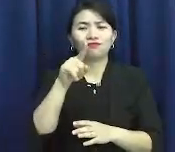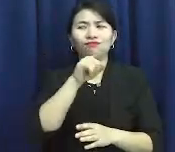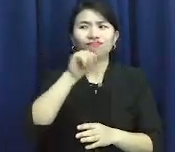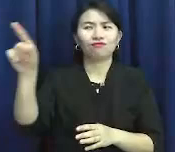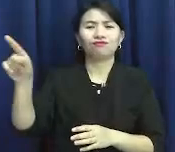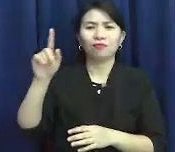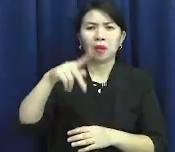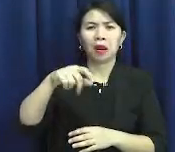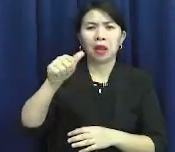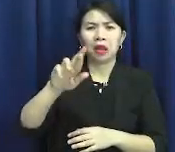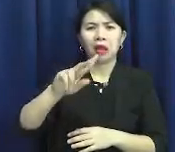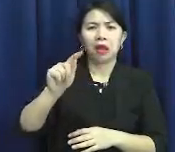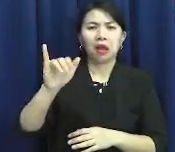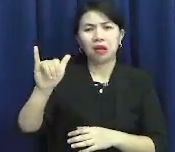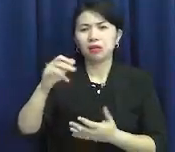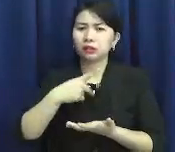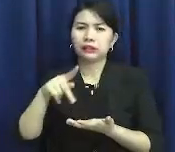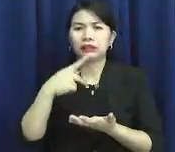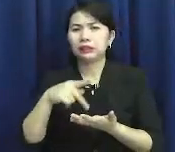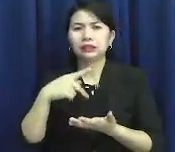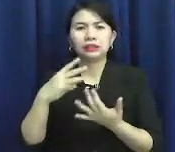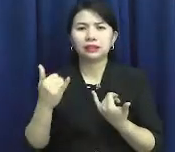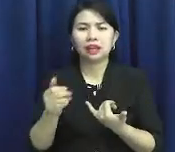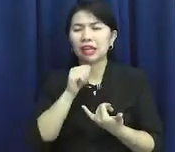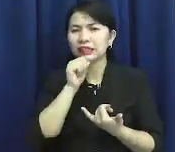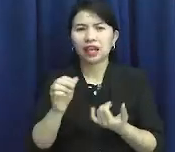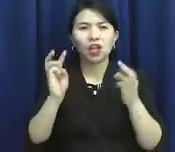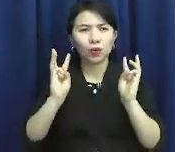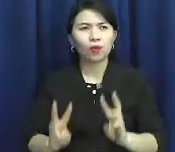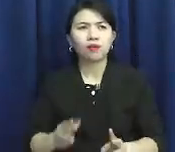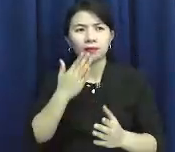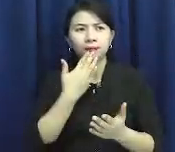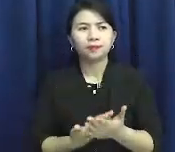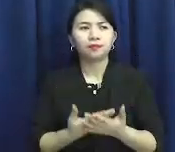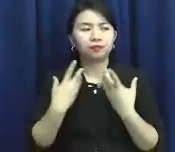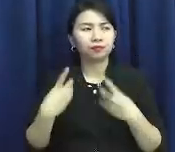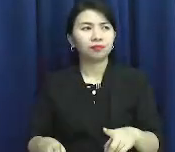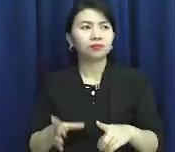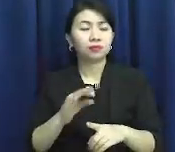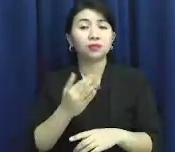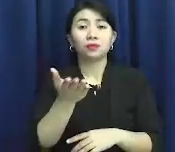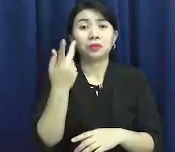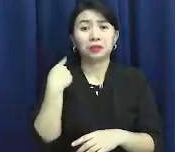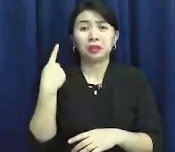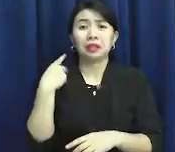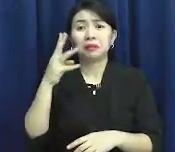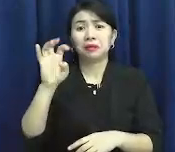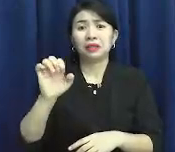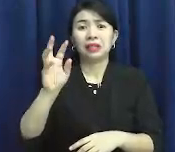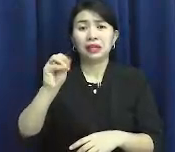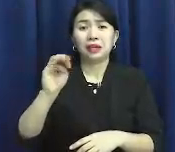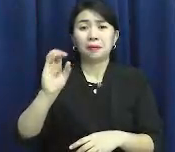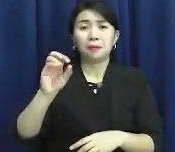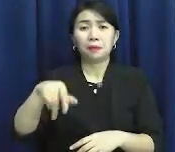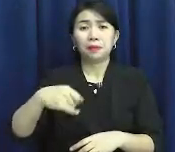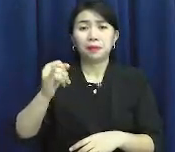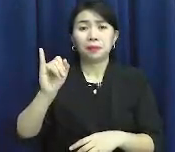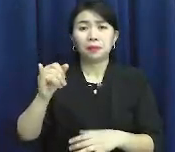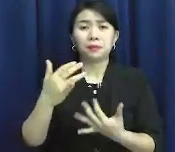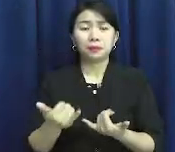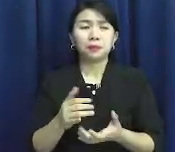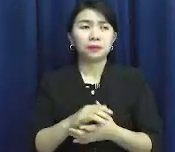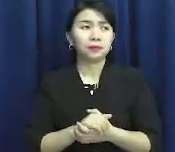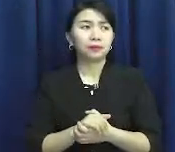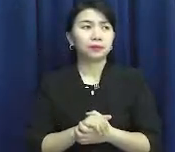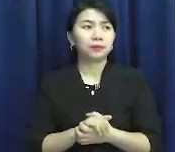na kayo ay nasa Imodes apparel, ha? At kayo ay may mga pa-emoji-emoji effect pa, mga imo-imo effect